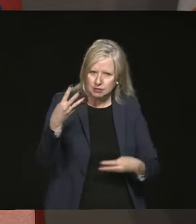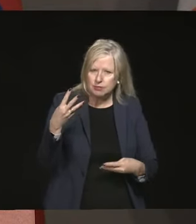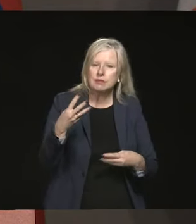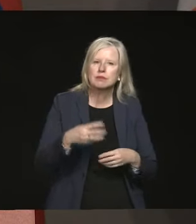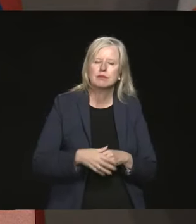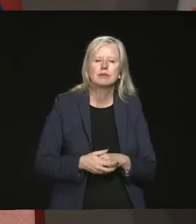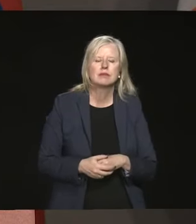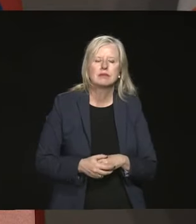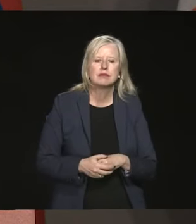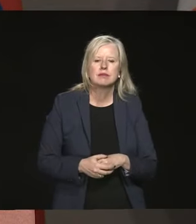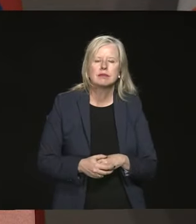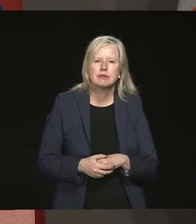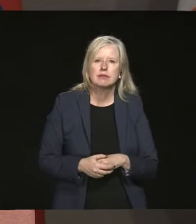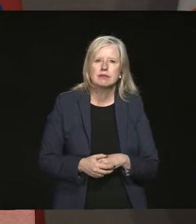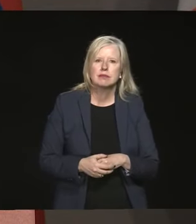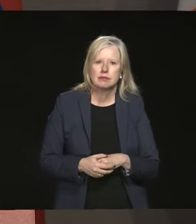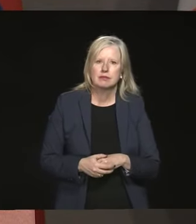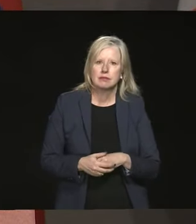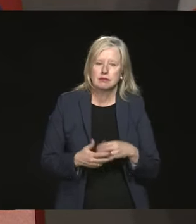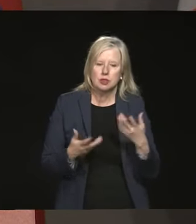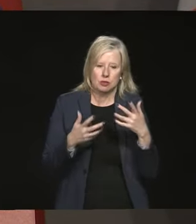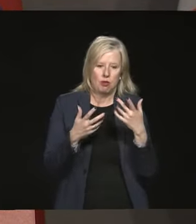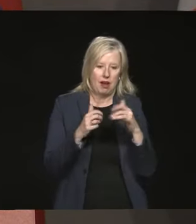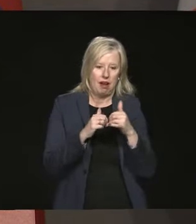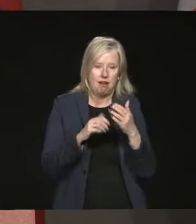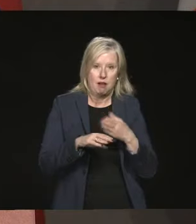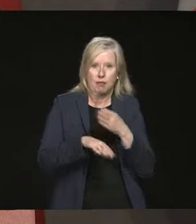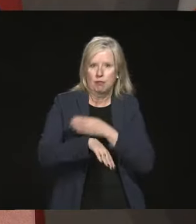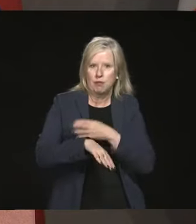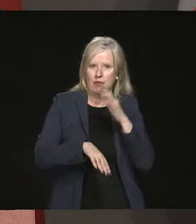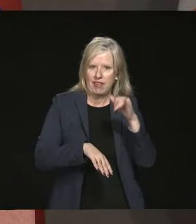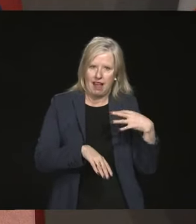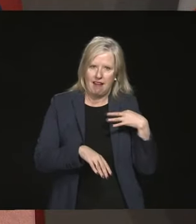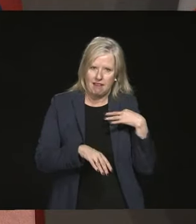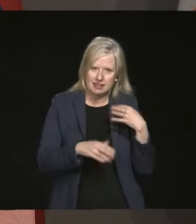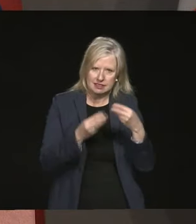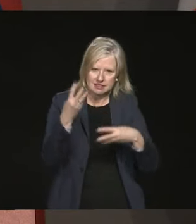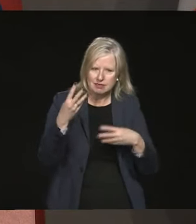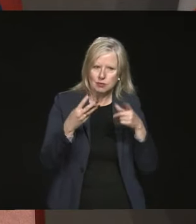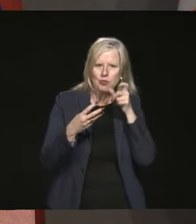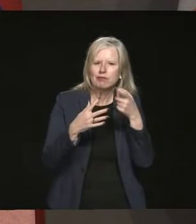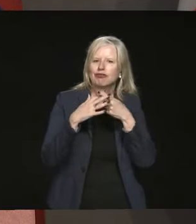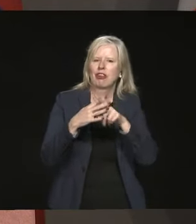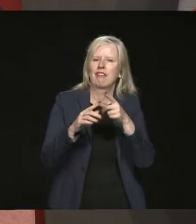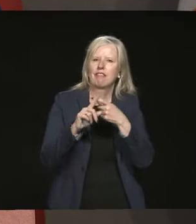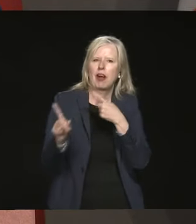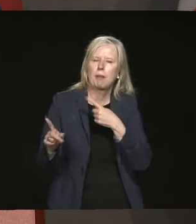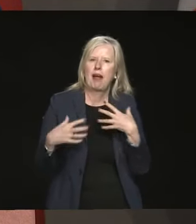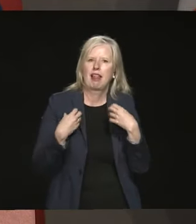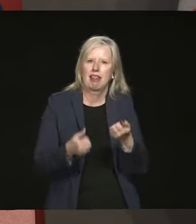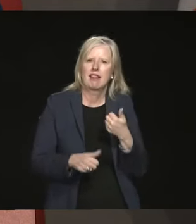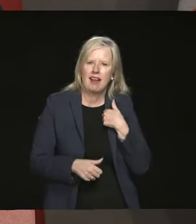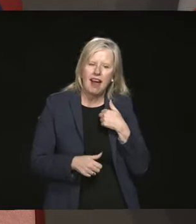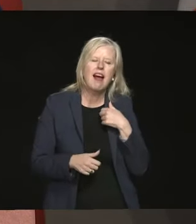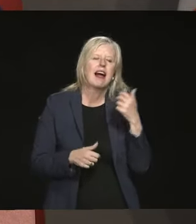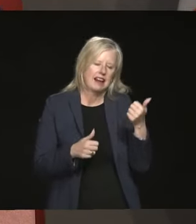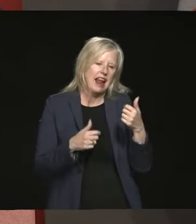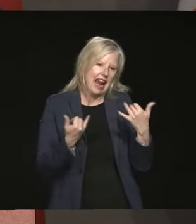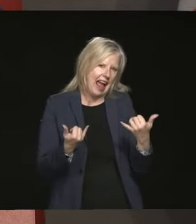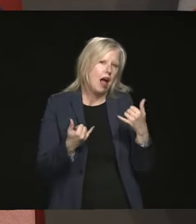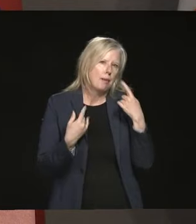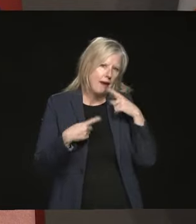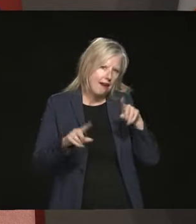déjà commencé à accumuler au cours des dernières semaines. Là, on comprend et on entend très bien la demande qui a été formulée au